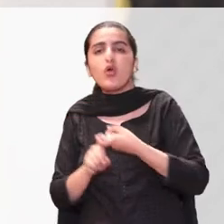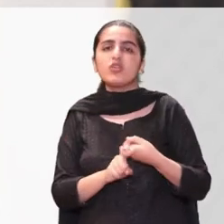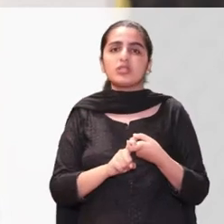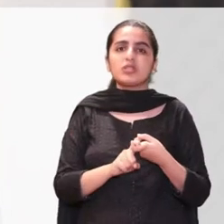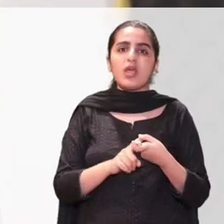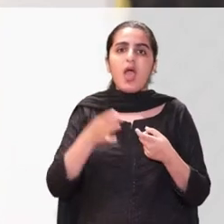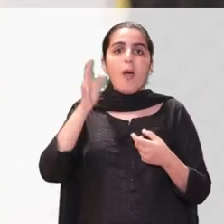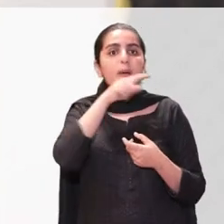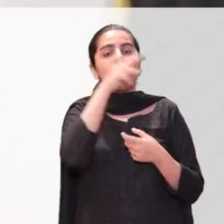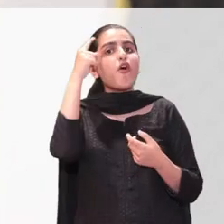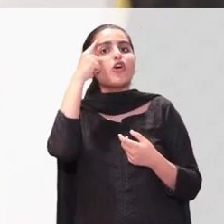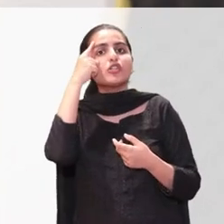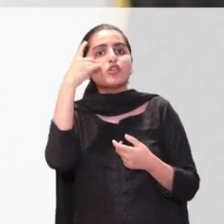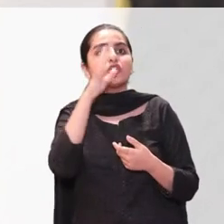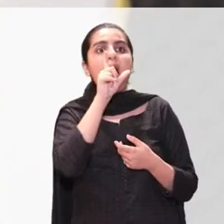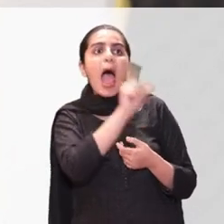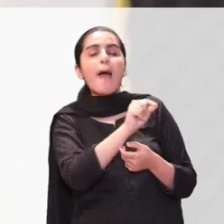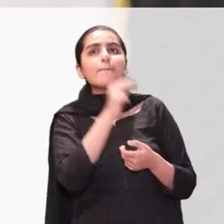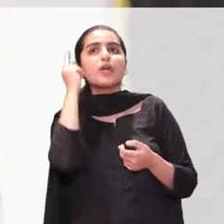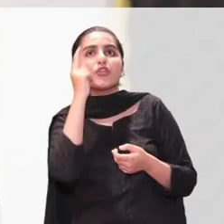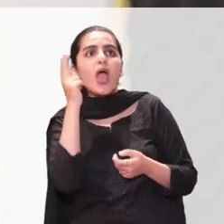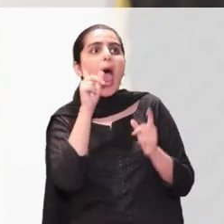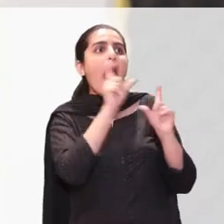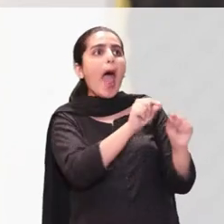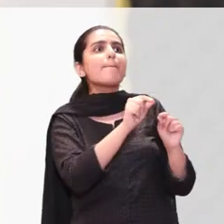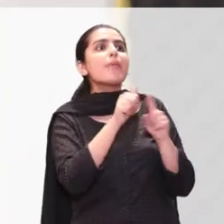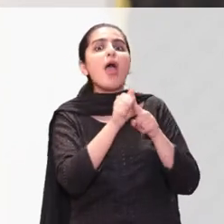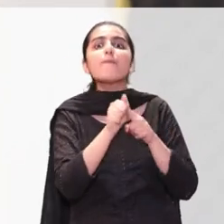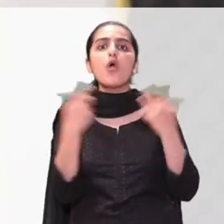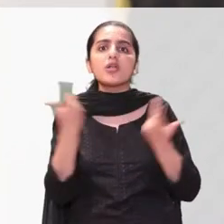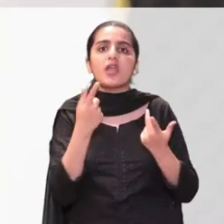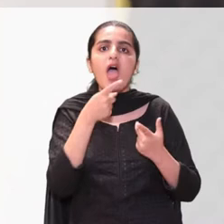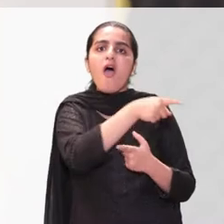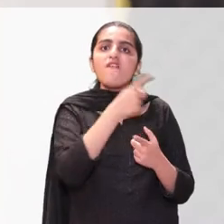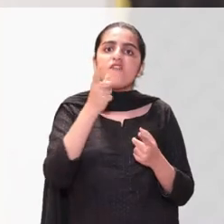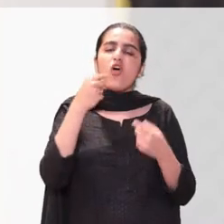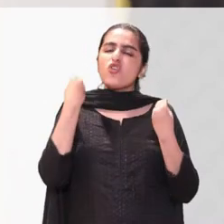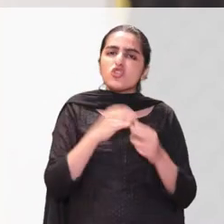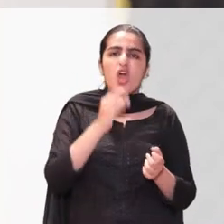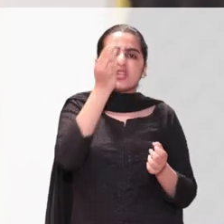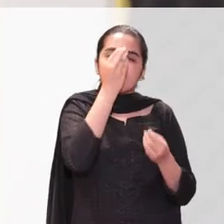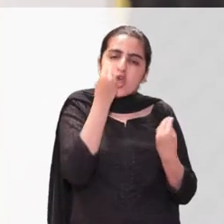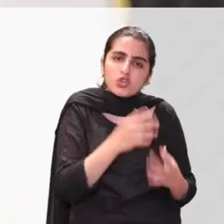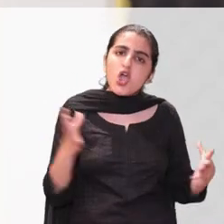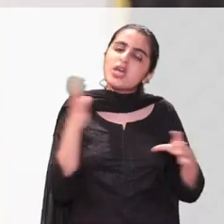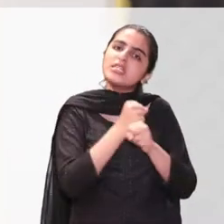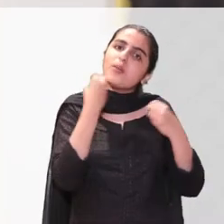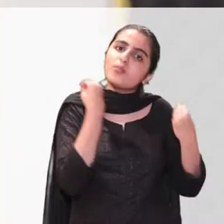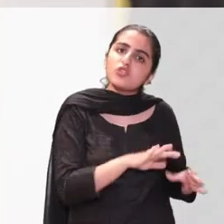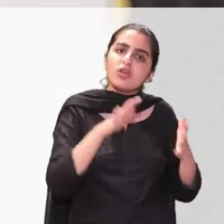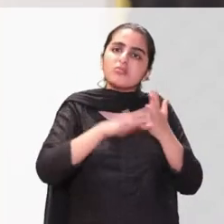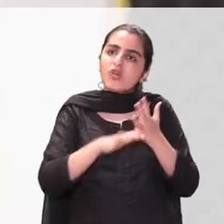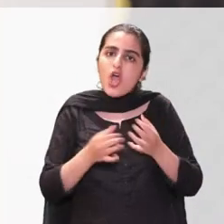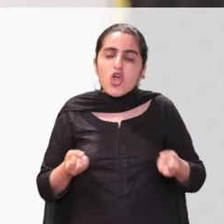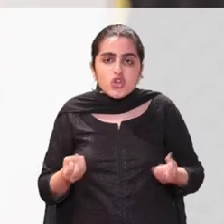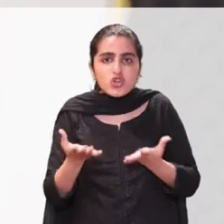कंप्रोमाइज करते हैं वह भूल जाता है सोशल नॉर्म्स त्यागी वह भूल जाते हैं उनकी अपनी गाड़ियों के है वह अपने आप को गिरा आते जाते हैं और फिर सरफेस पर कॉन्प्रोमाइज़